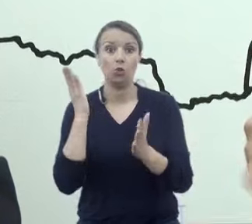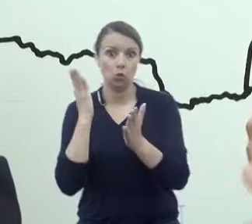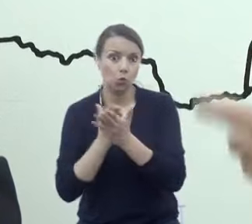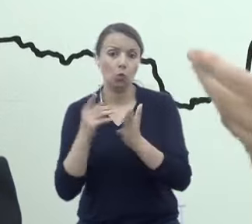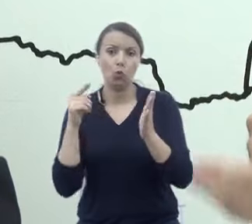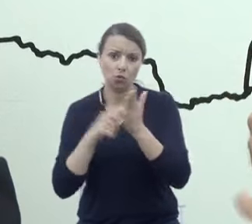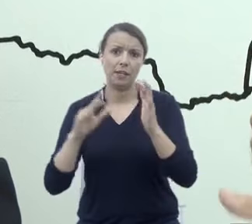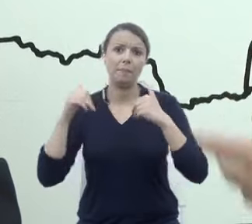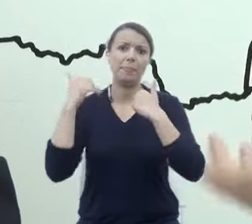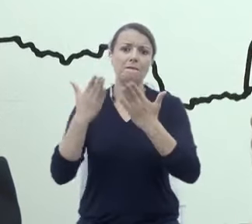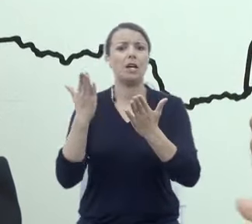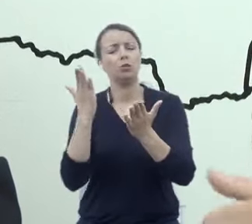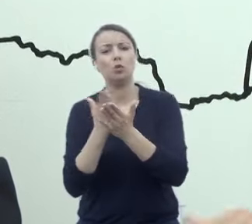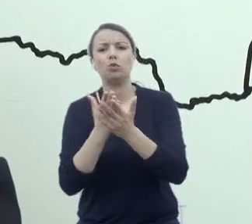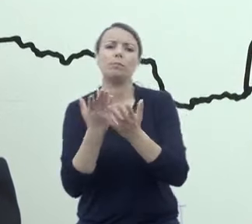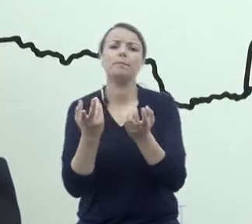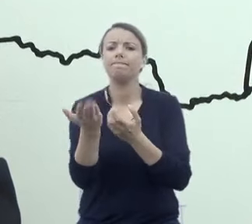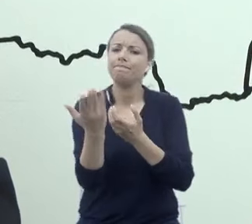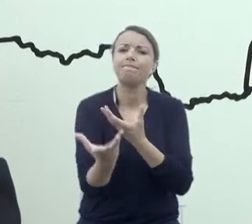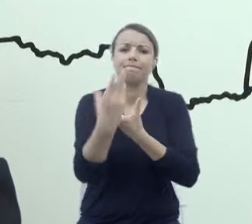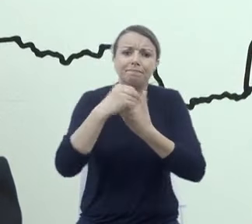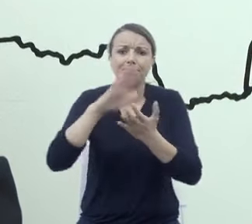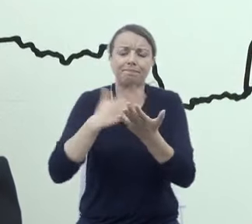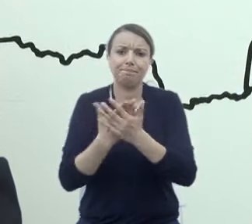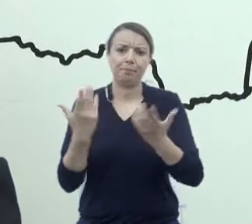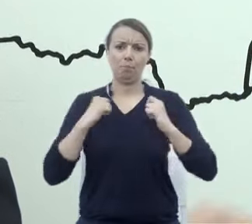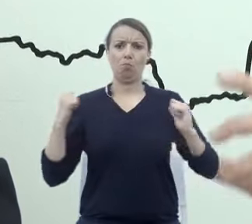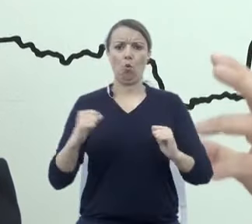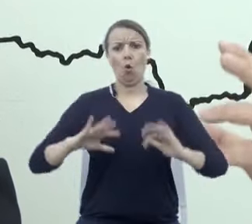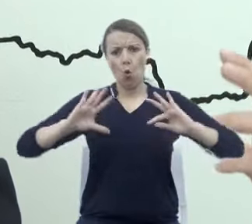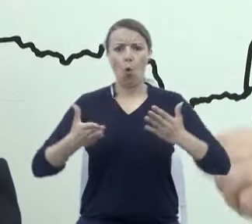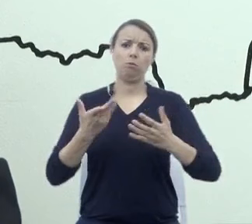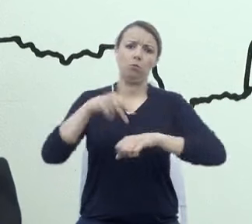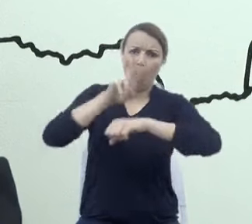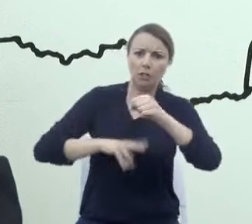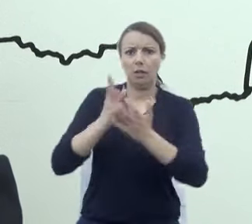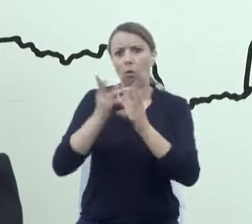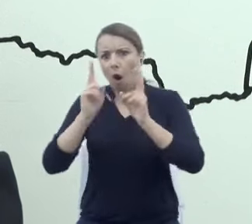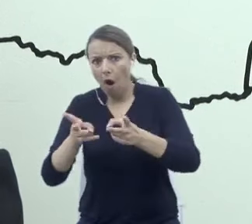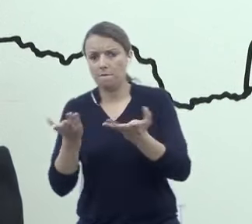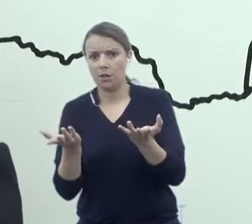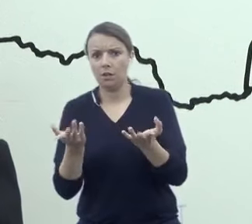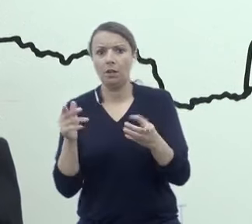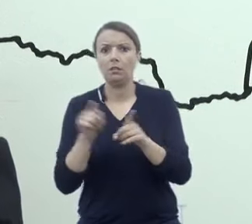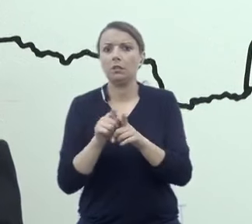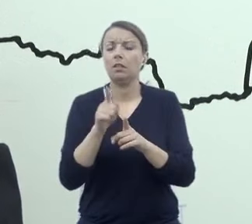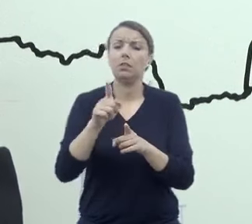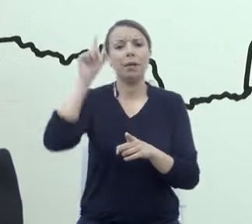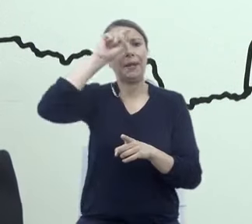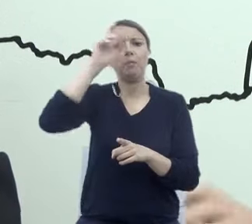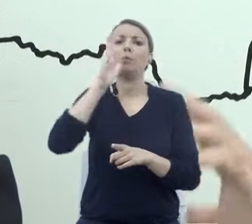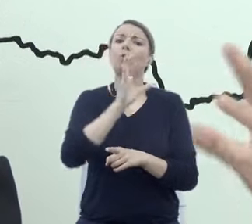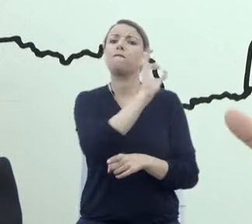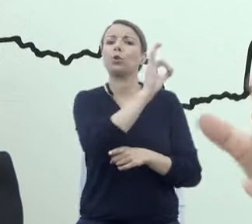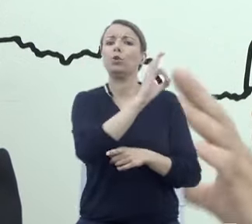stopniowo mundurując tych ludzi i wtłaczając pewien swój